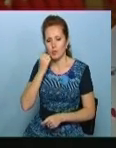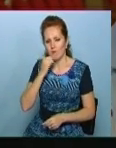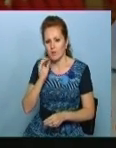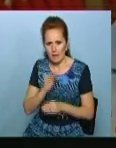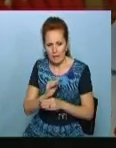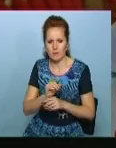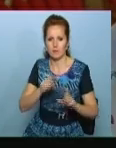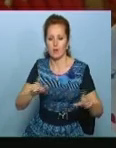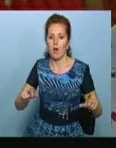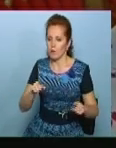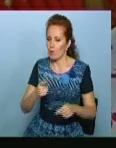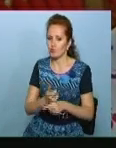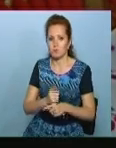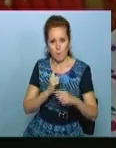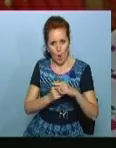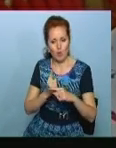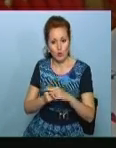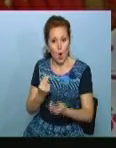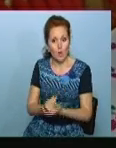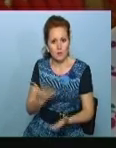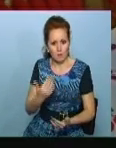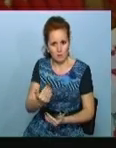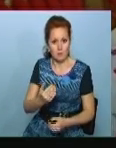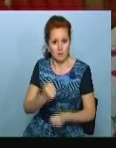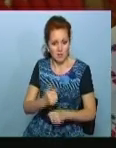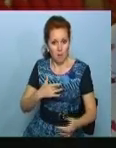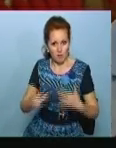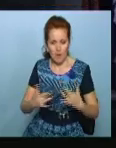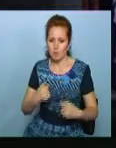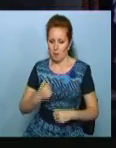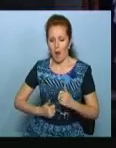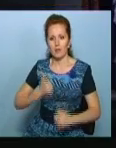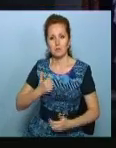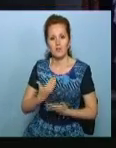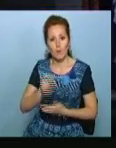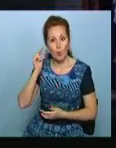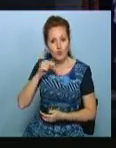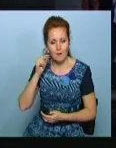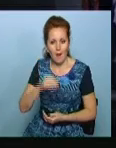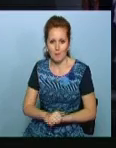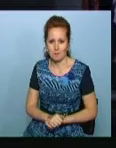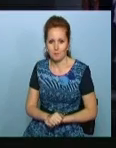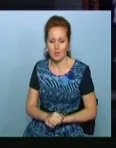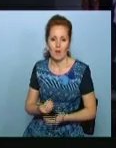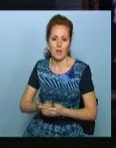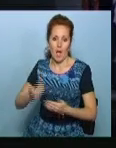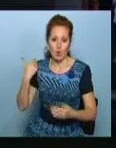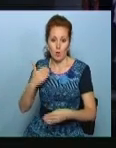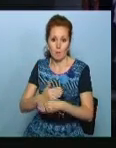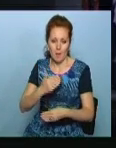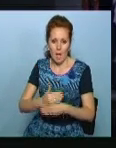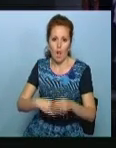очень положительно оценила их спектакли. Так что мы гордимся своими учениками. А накануне премьеры лучшие выпускники